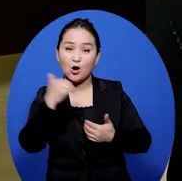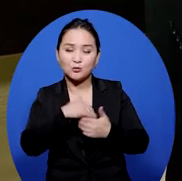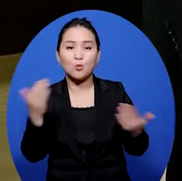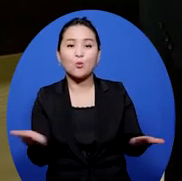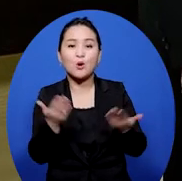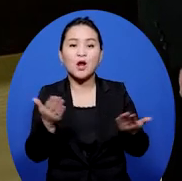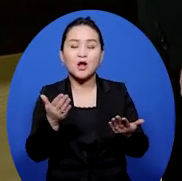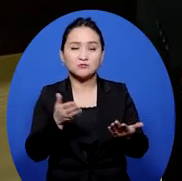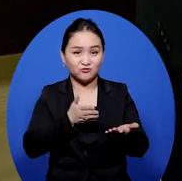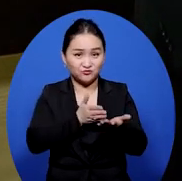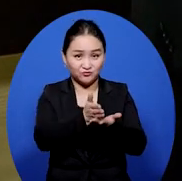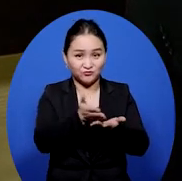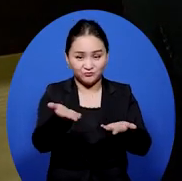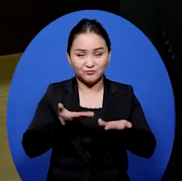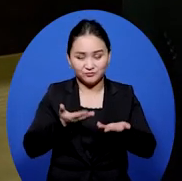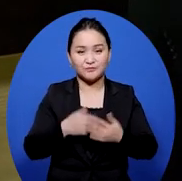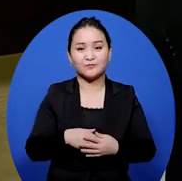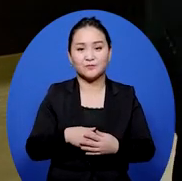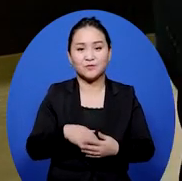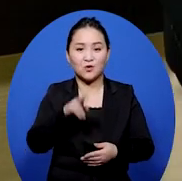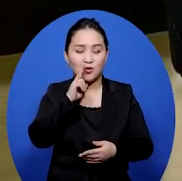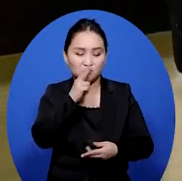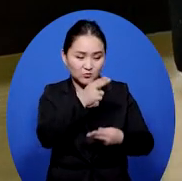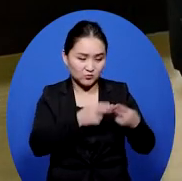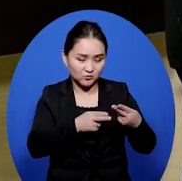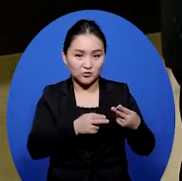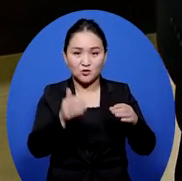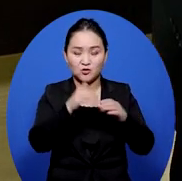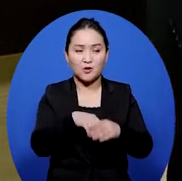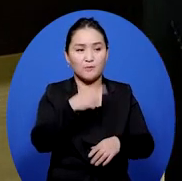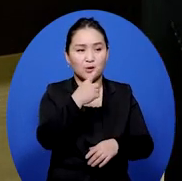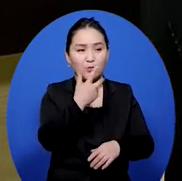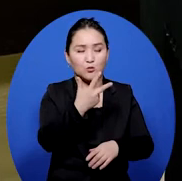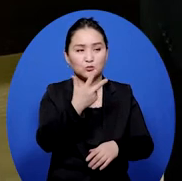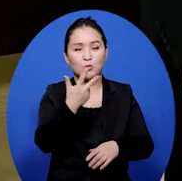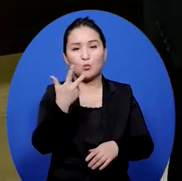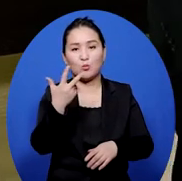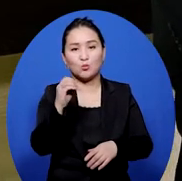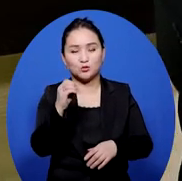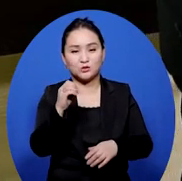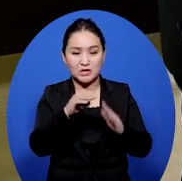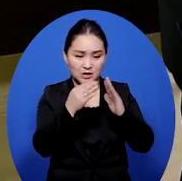урайлаг цэгэд ирсэн. Бид нар хөдөлмөрийн эрхийн мэдхийн үйлчлэгэнд оролцдог 1330 өрхөөс